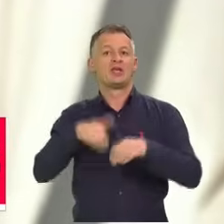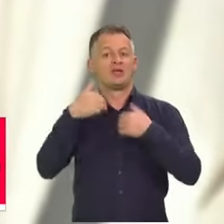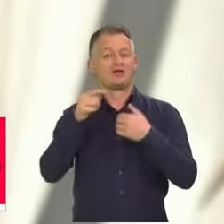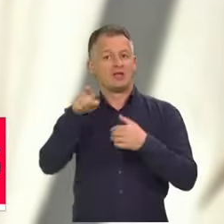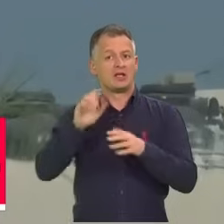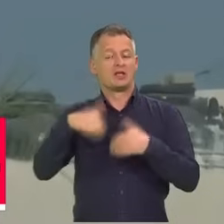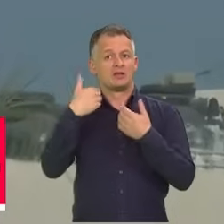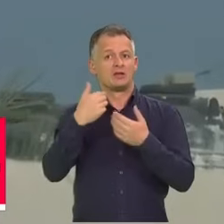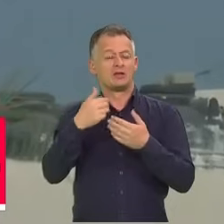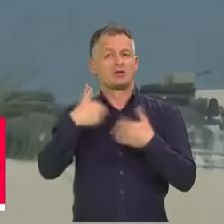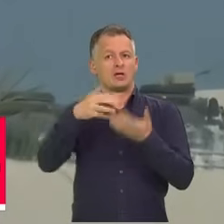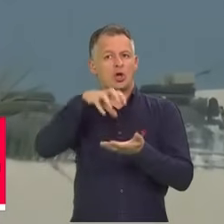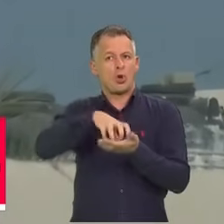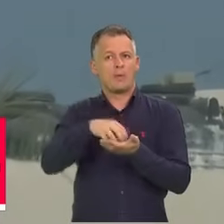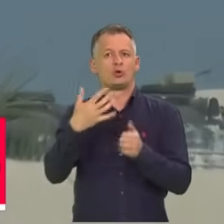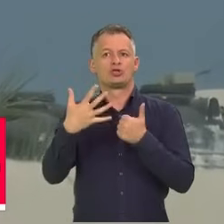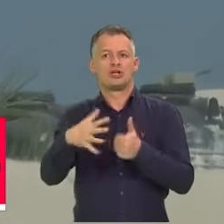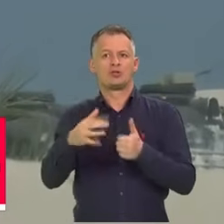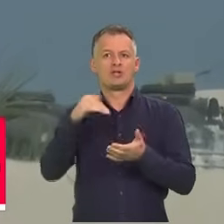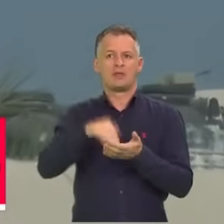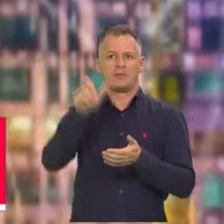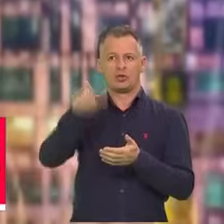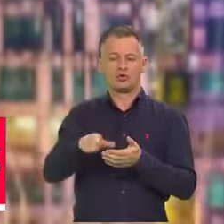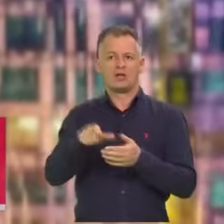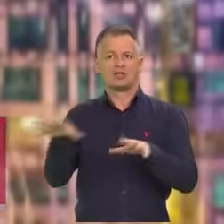peste 600.000 de persoane strămutate.